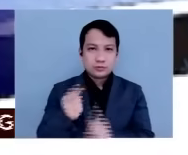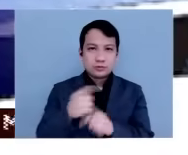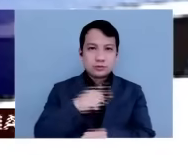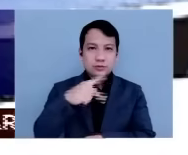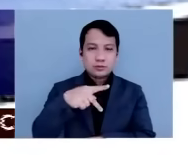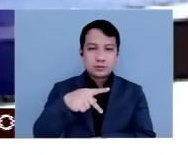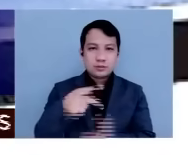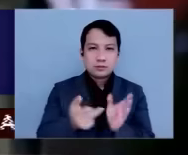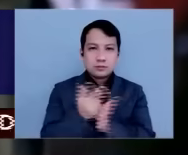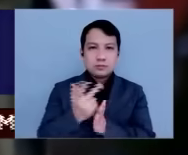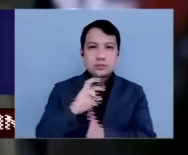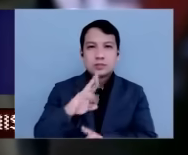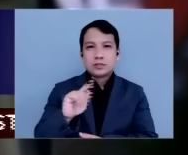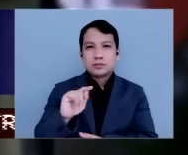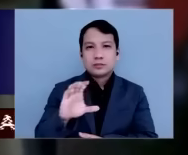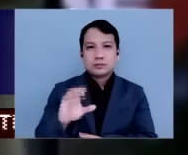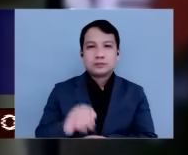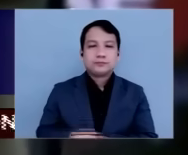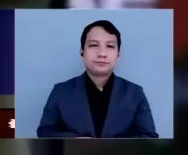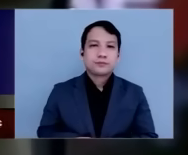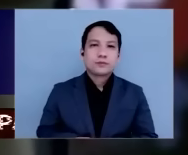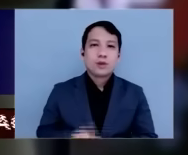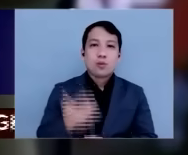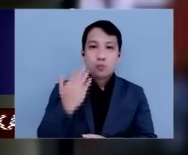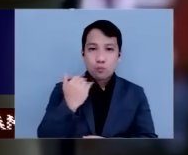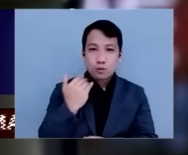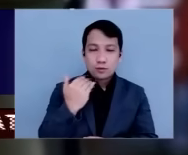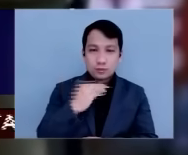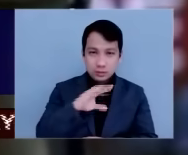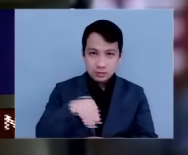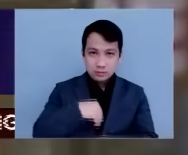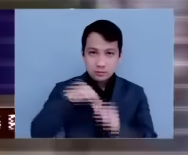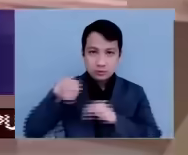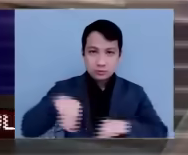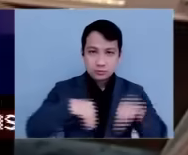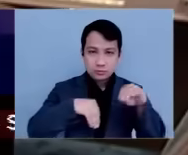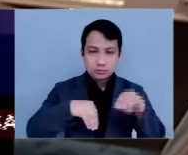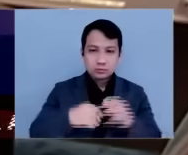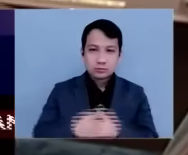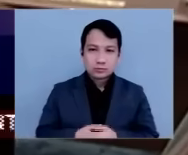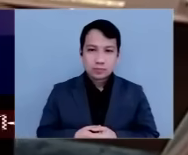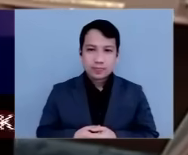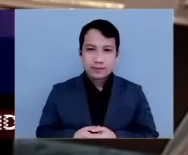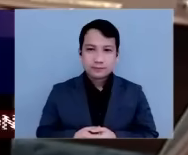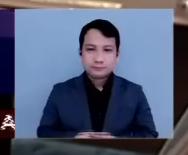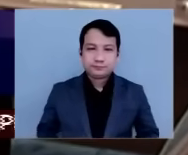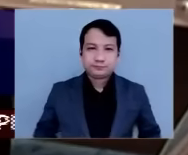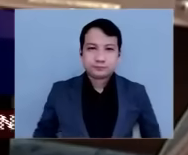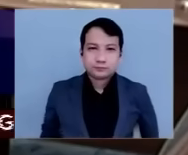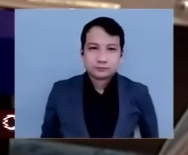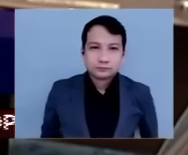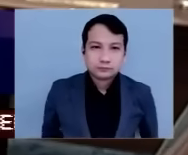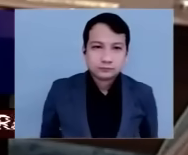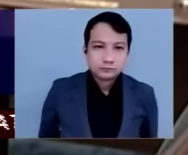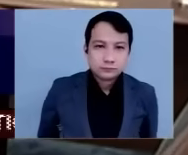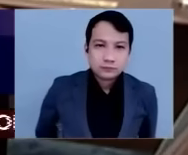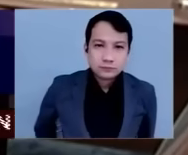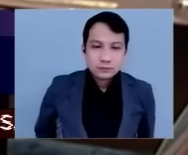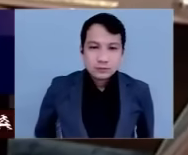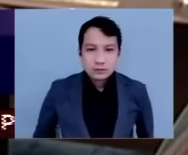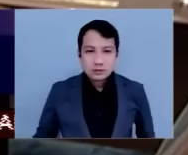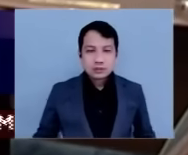Regional Trial Court dahil sa kasong qualified human trafficking. Inihain din ang arrest order mula sa